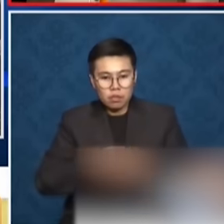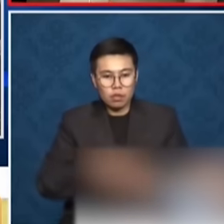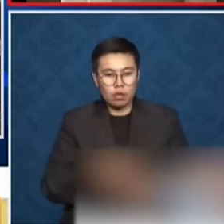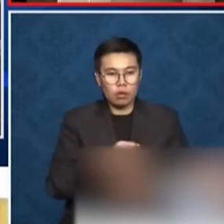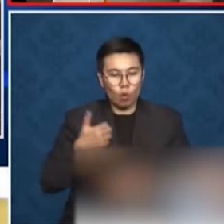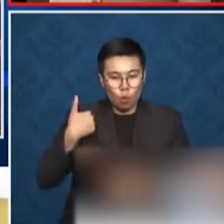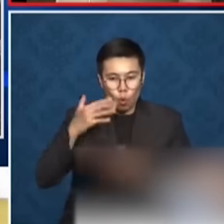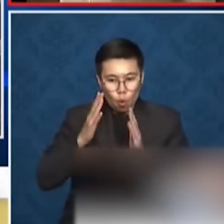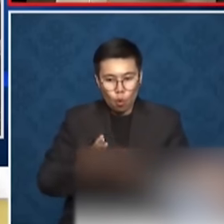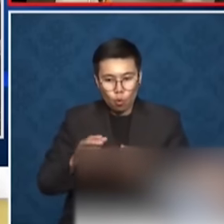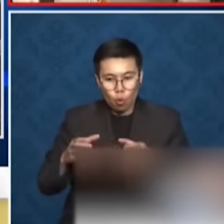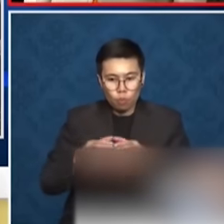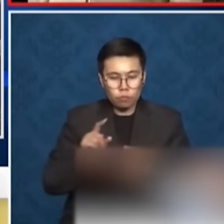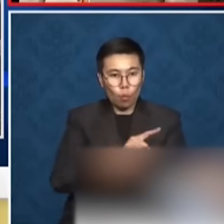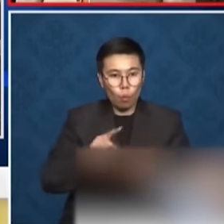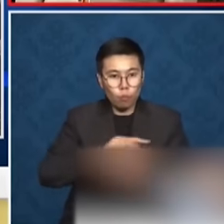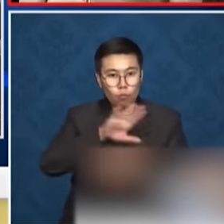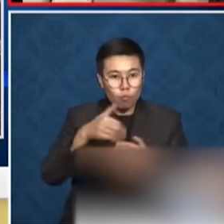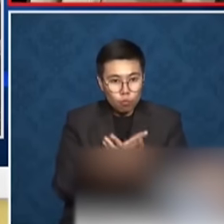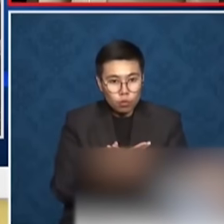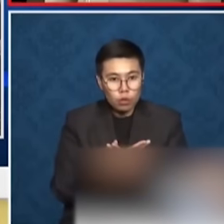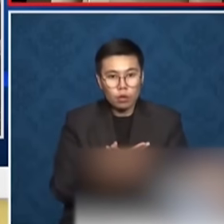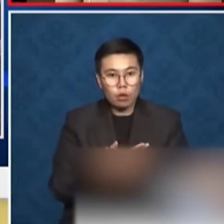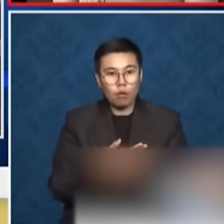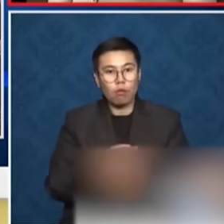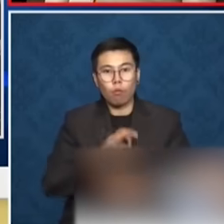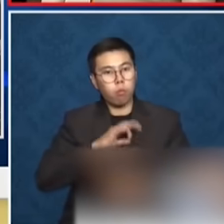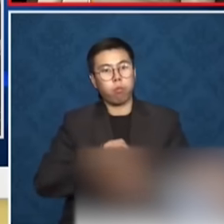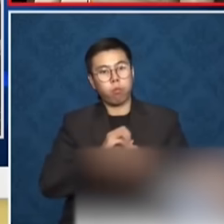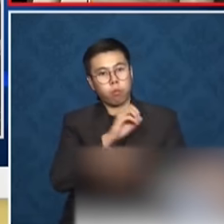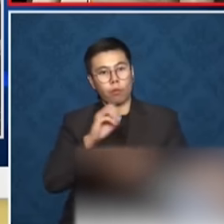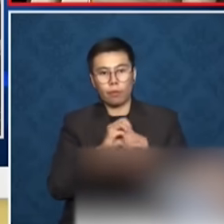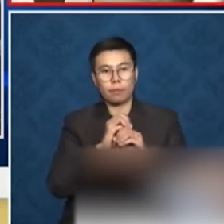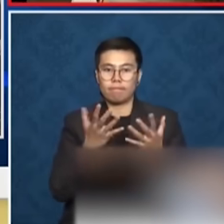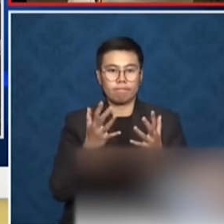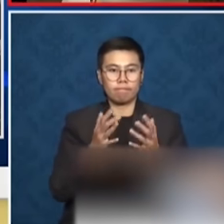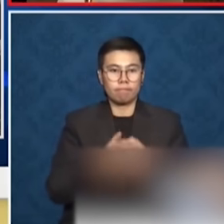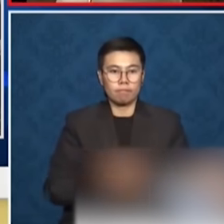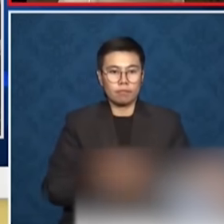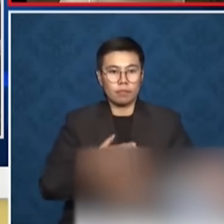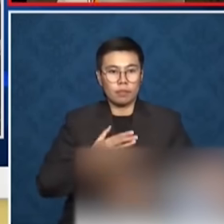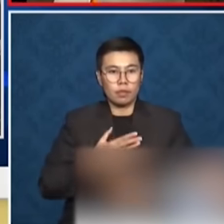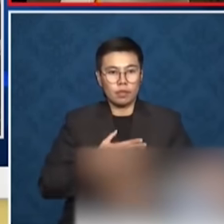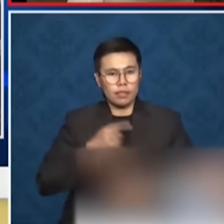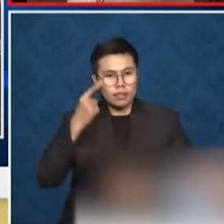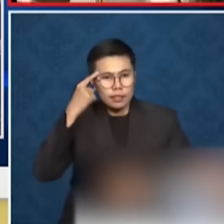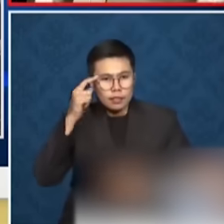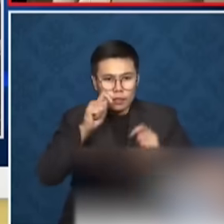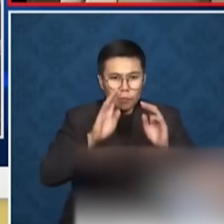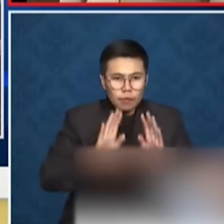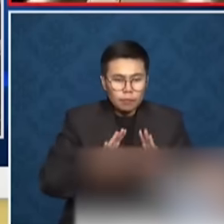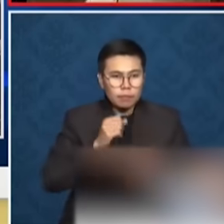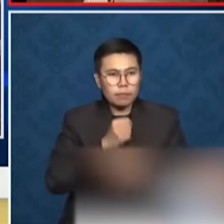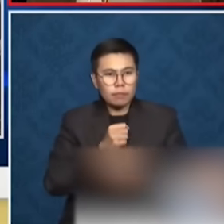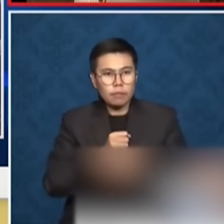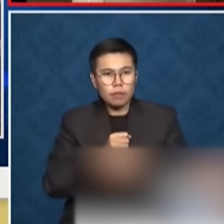ถ้าจุดๆไม่พร้อมทำดีไม่ได้อย่าเนรคุณเจอกันพรุ่งนี้ทะลุวังผู้ใหญ่ที่รู้จักของงดนะครับพร้อม